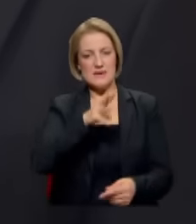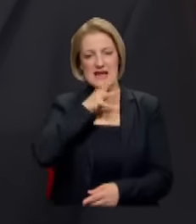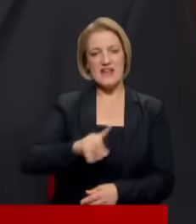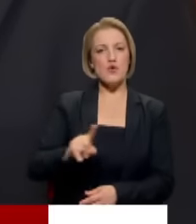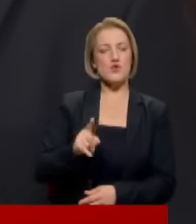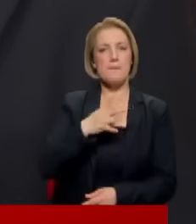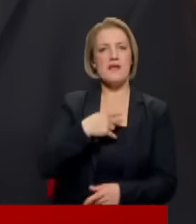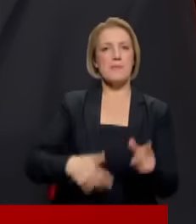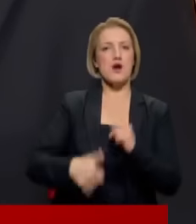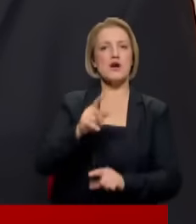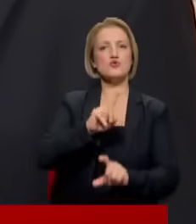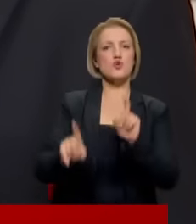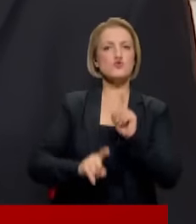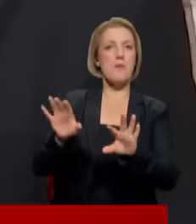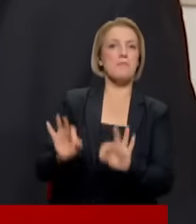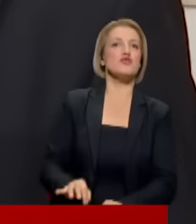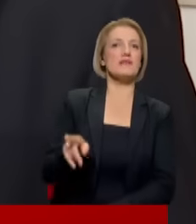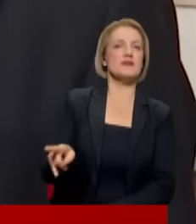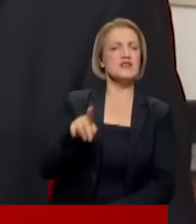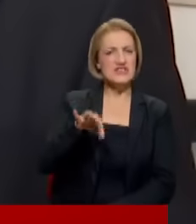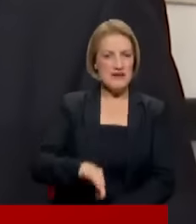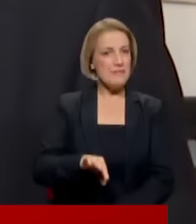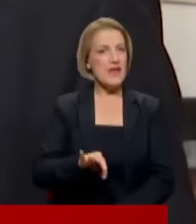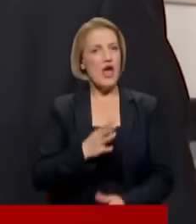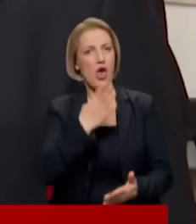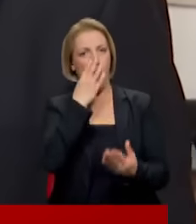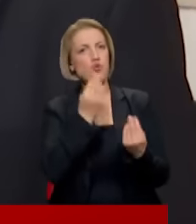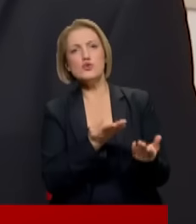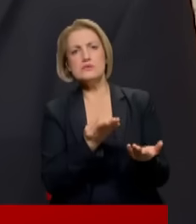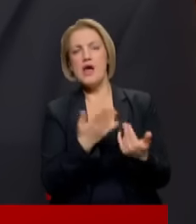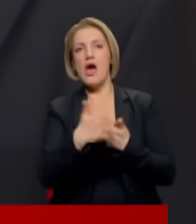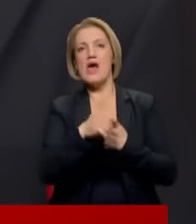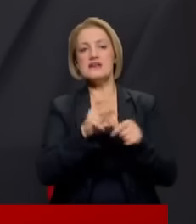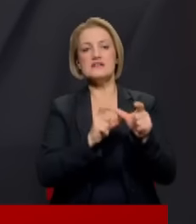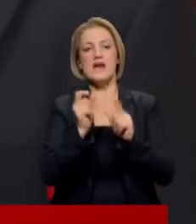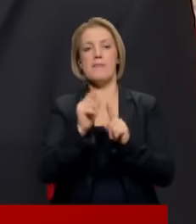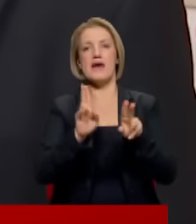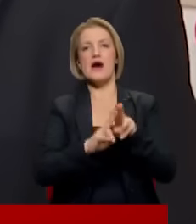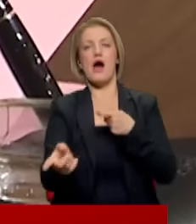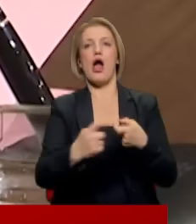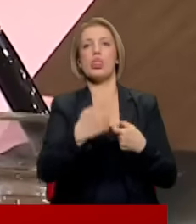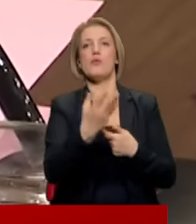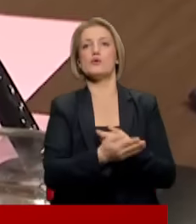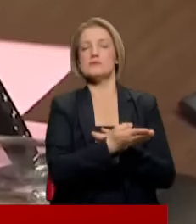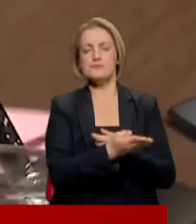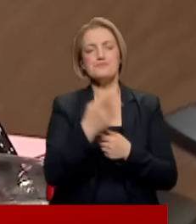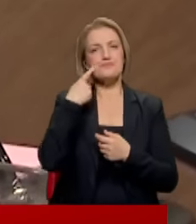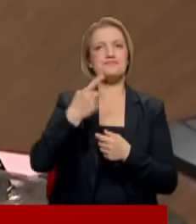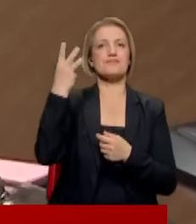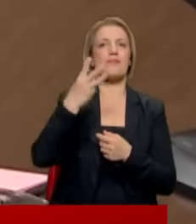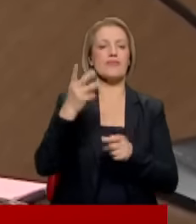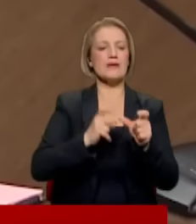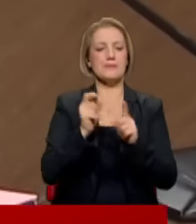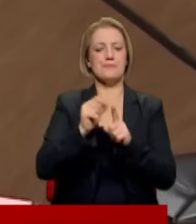görevlendirdim soruşturmasını başlattı Bu kez de ödülünü aldı eşini spk'ya atadılar Cumhurbaşkanı Erdoğan'ın